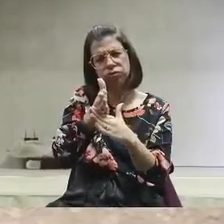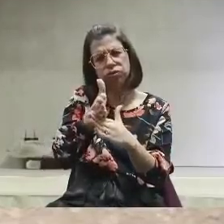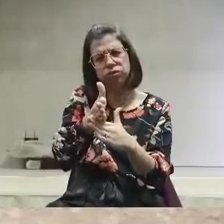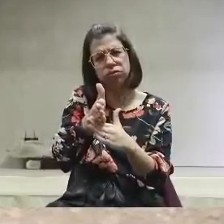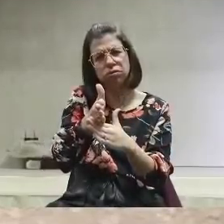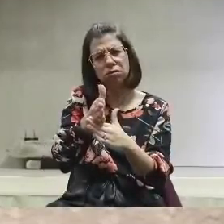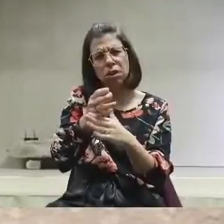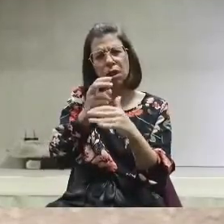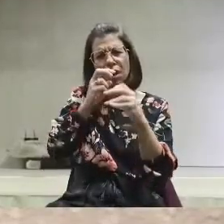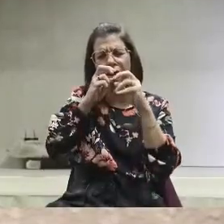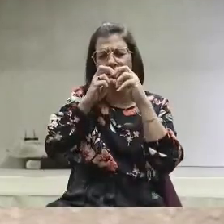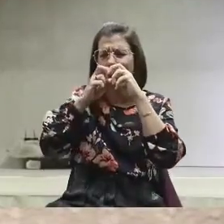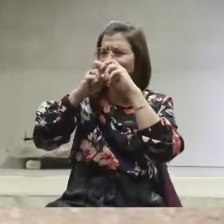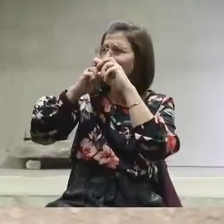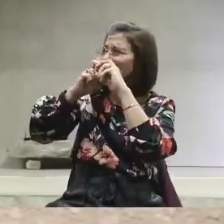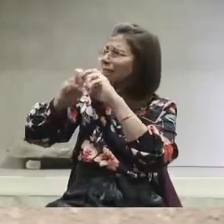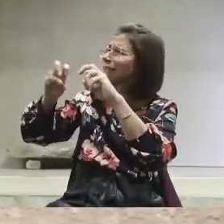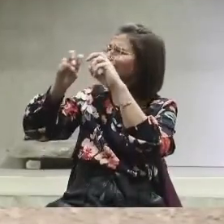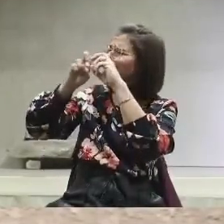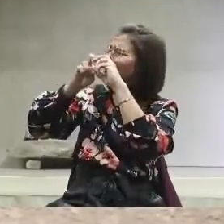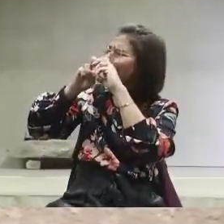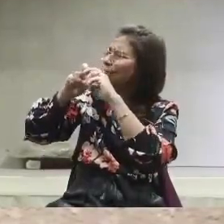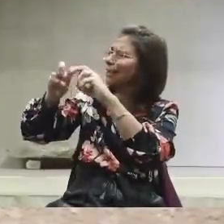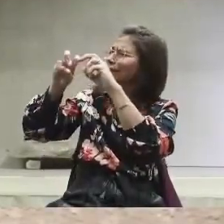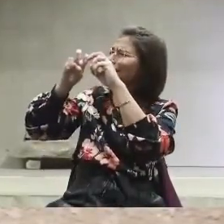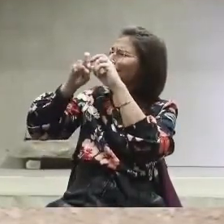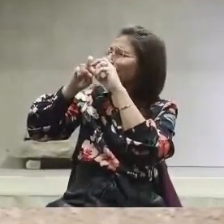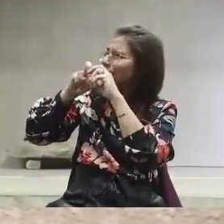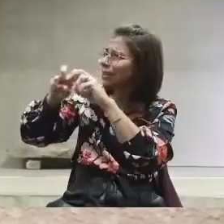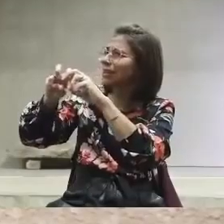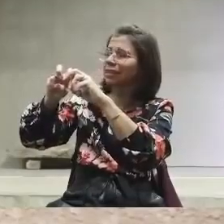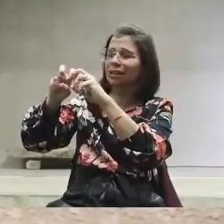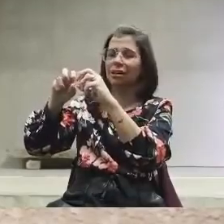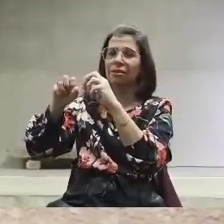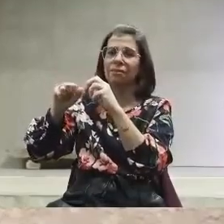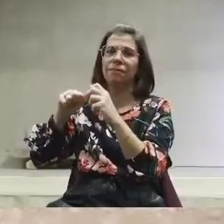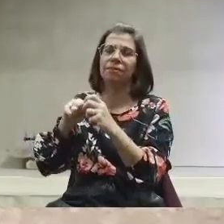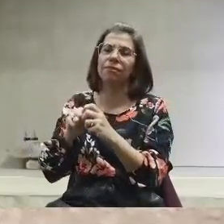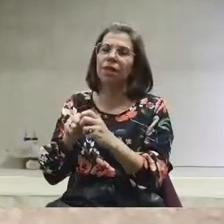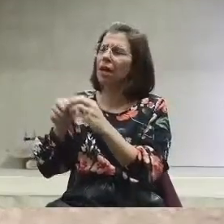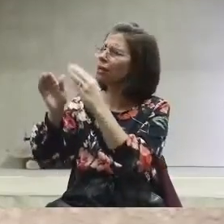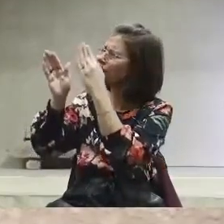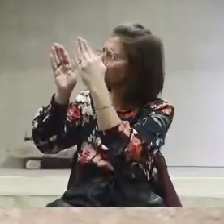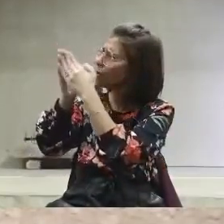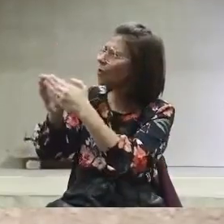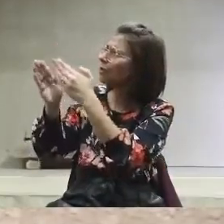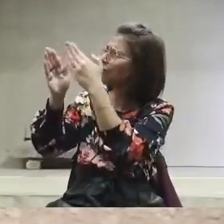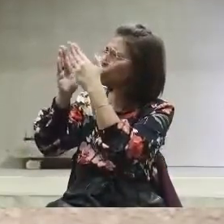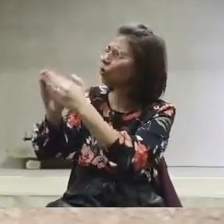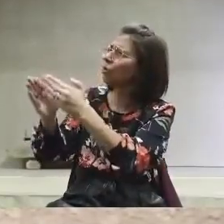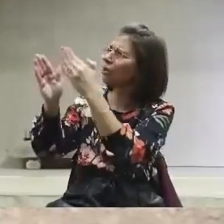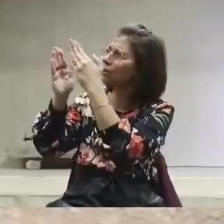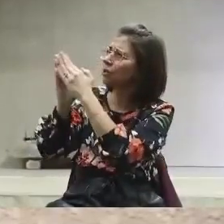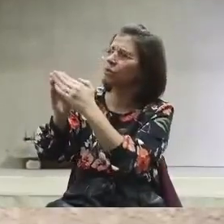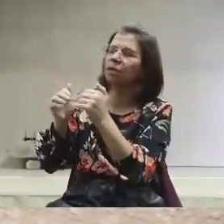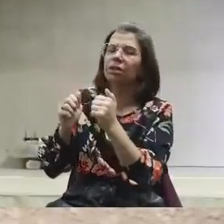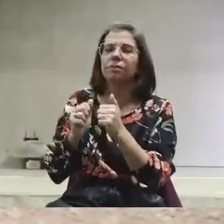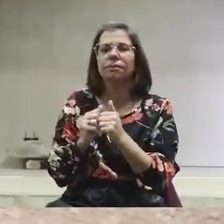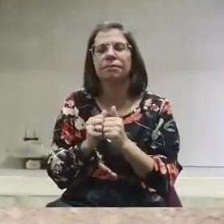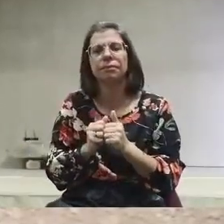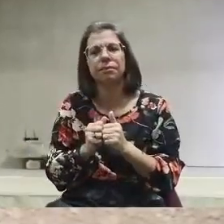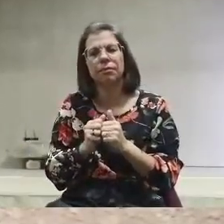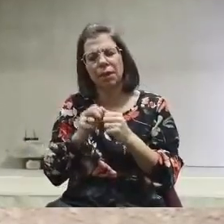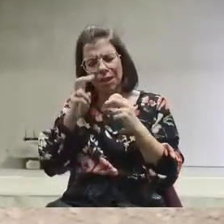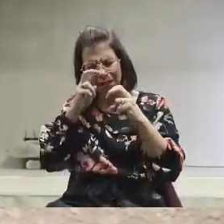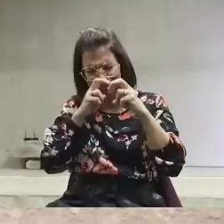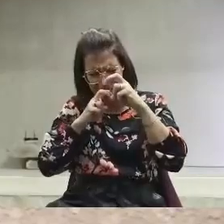jusqu'à ce qu'il meure, en fait. Voilà. Il a voulu aller jusqu'au bout de ce qu'il pouvait, et il est même monté sur une montagne de prière, et il a